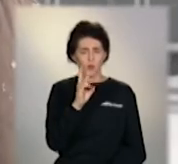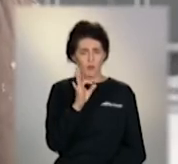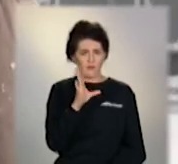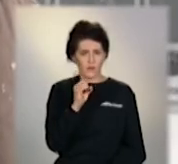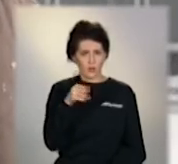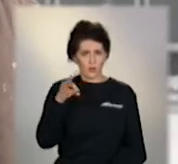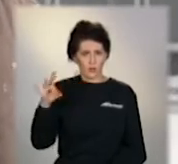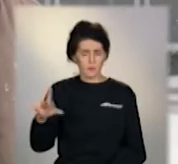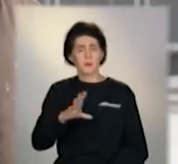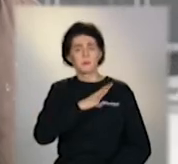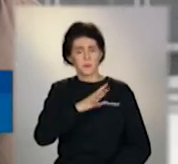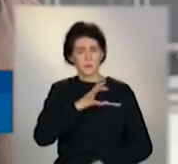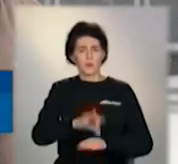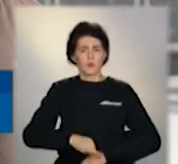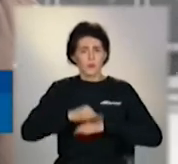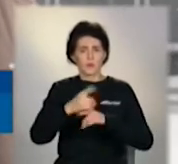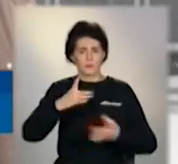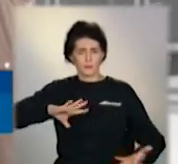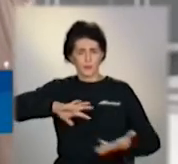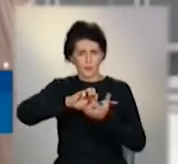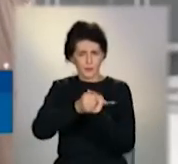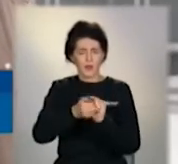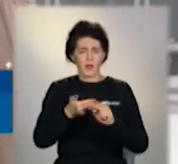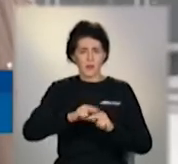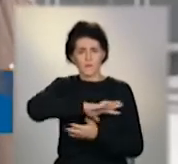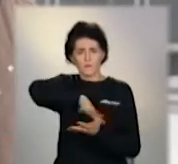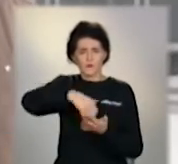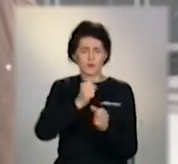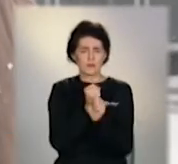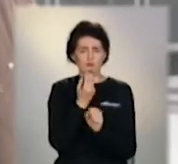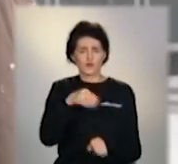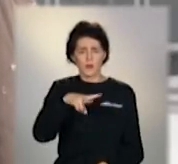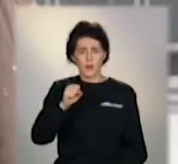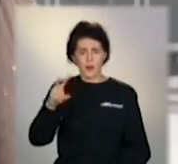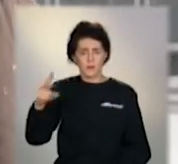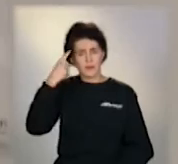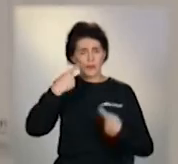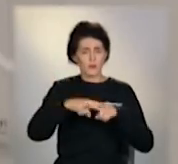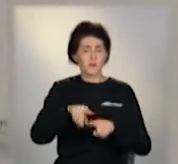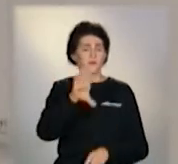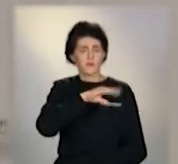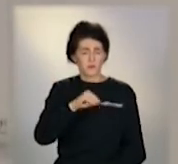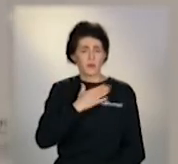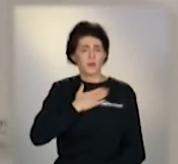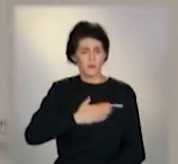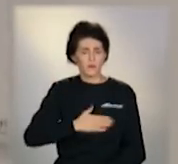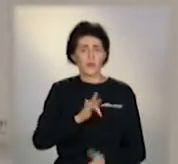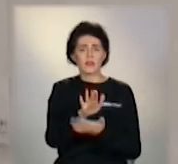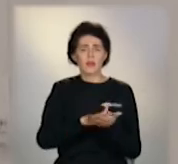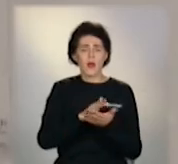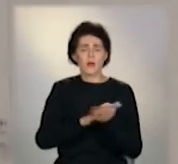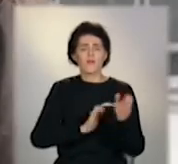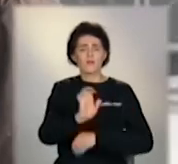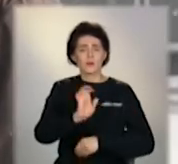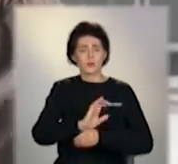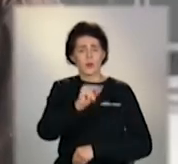Были уже проведены несколько плавок, обработанные шлаком. Технологи цеха довольны. Еще идем пусконаладочные работы.